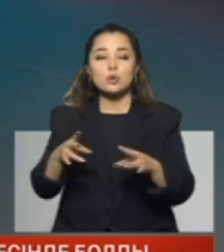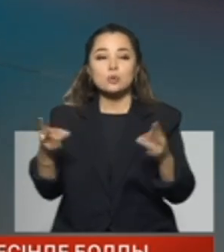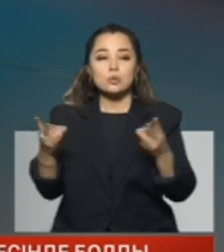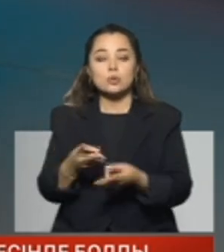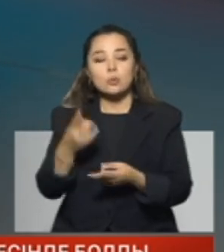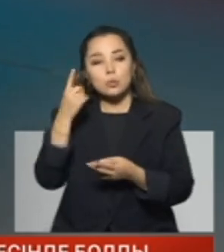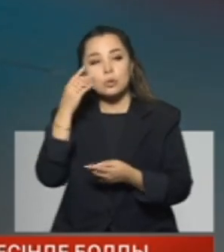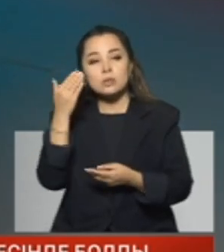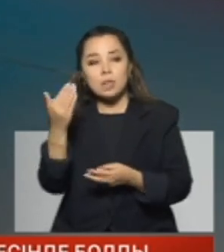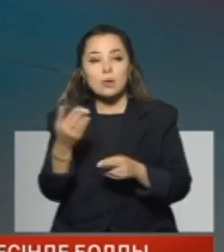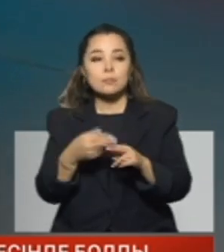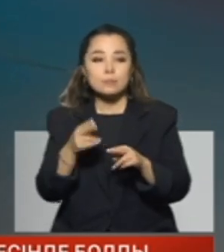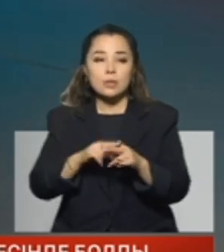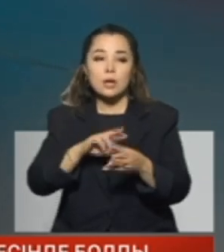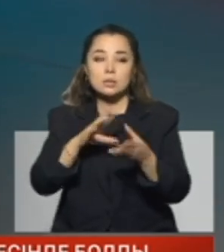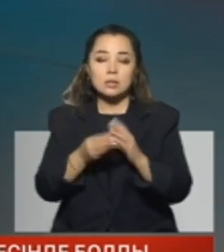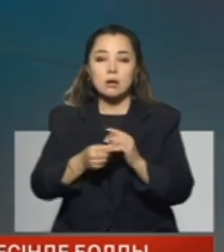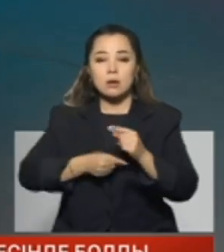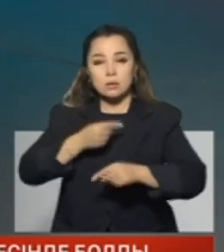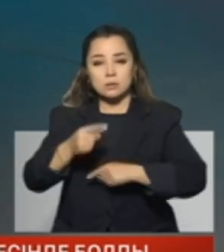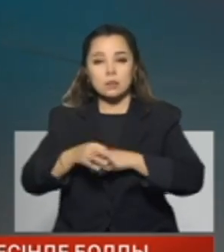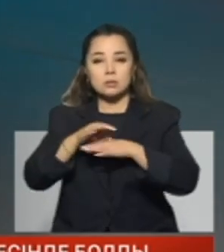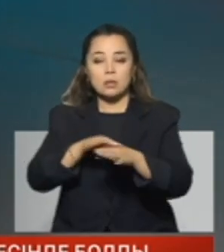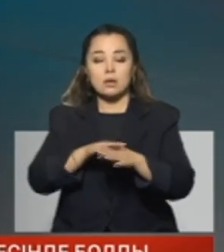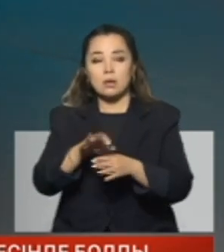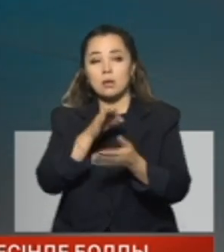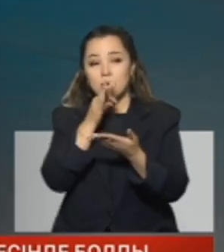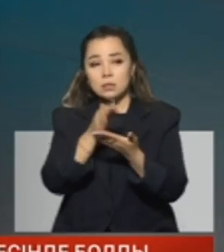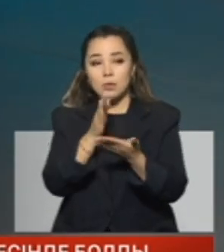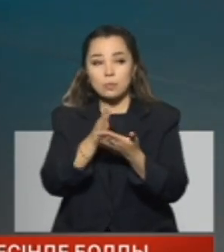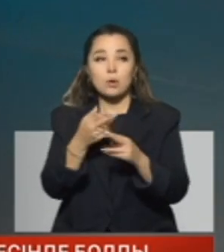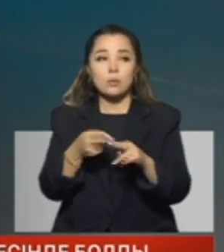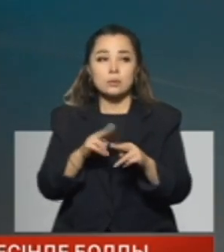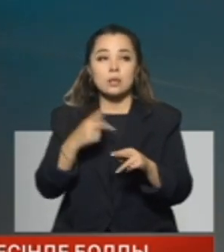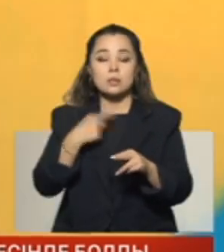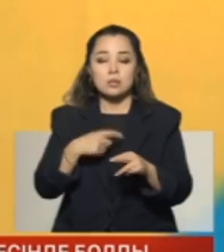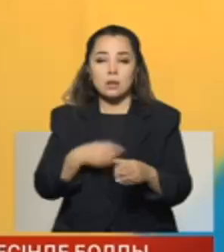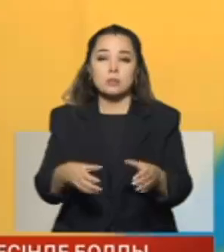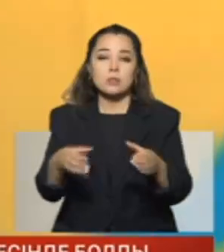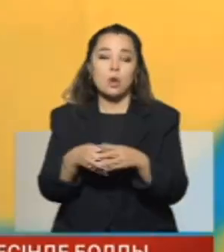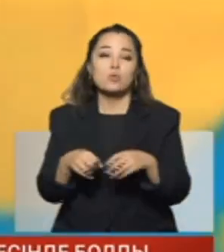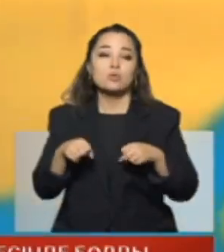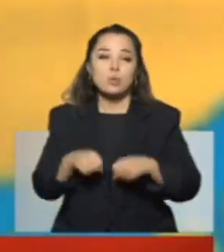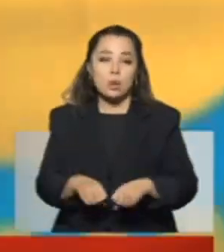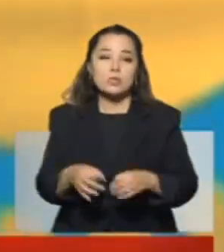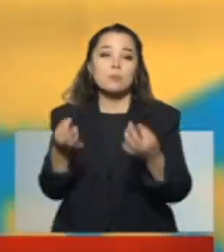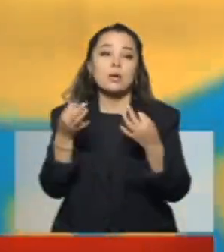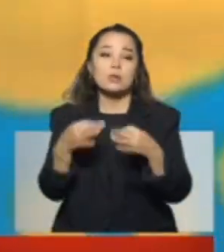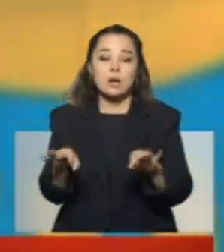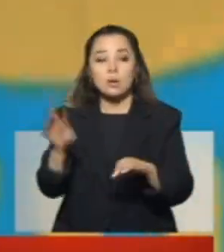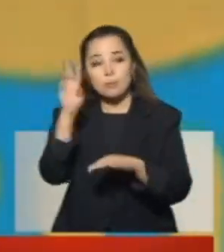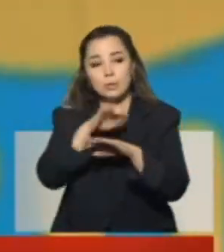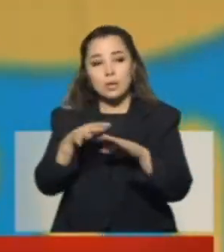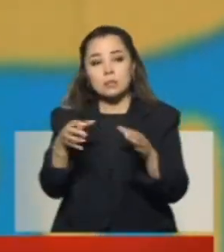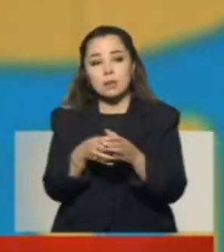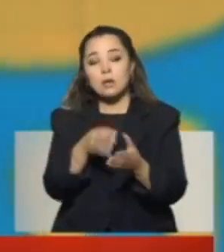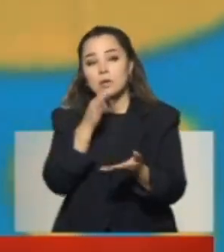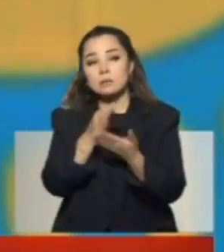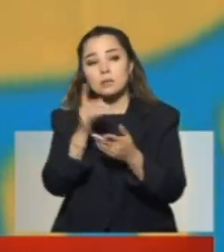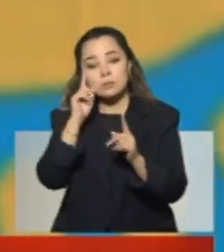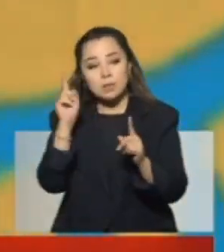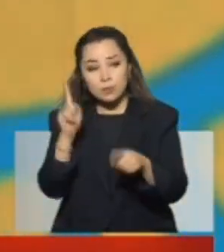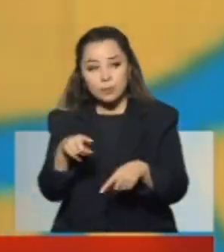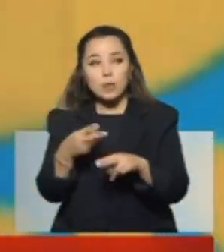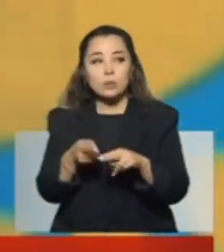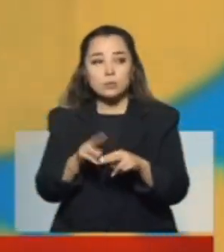ойлайсыз? Жалпы енді біздің ата заңымызға қарайтын болсақ, біз өзімізді зайырлы, құқықтық және демократиялық мемлекет деп танимыз.